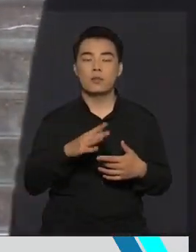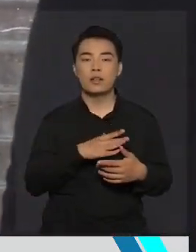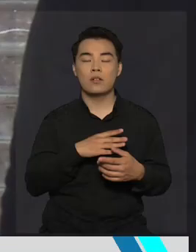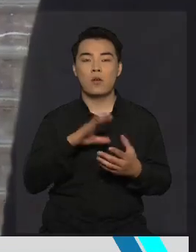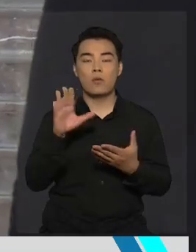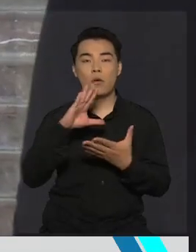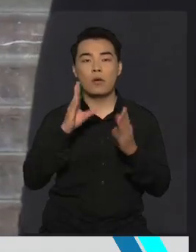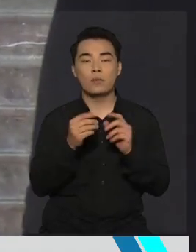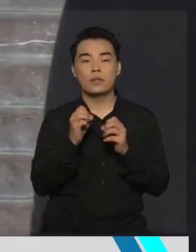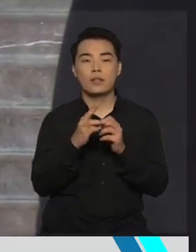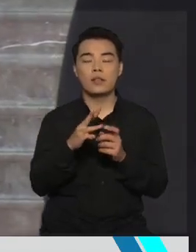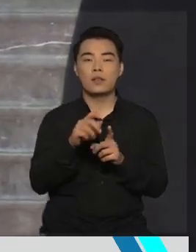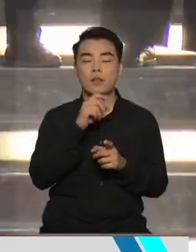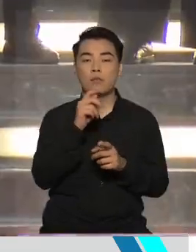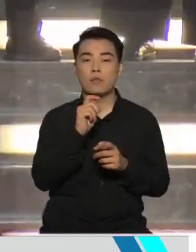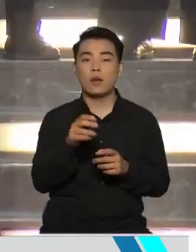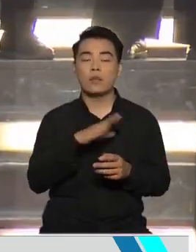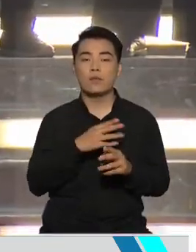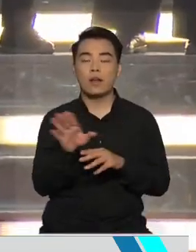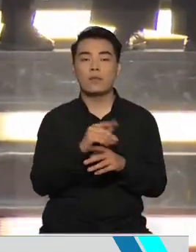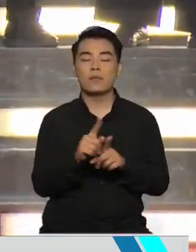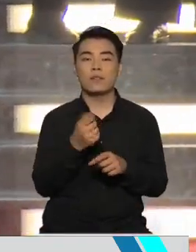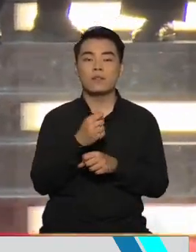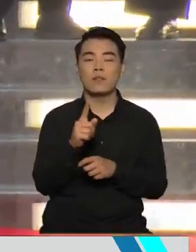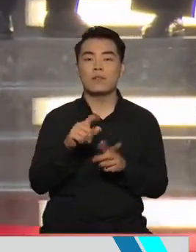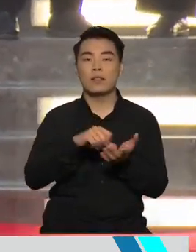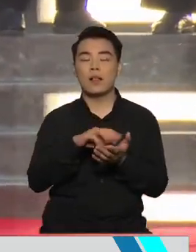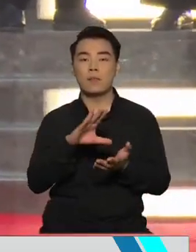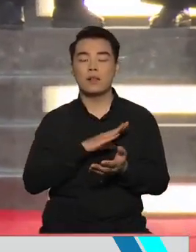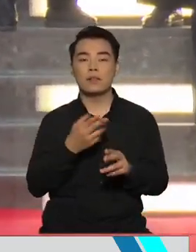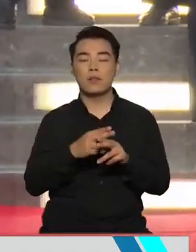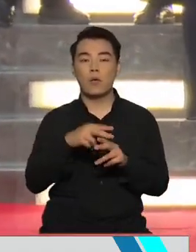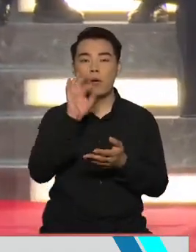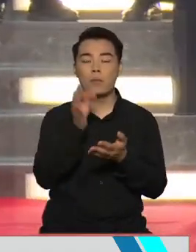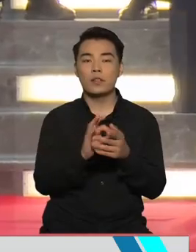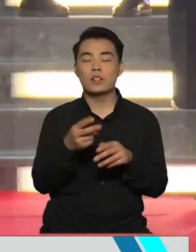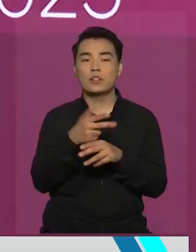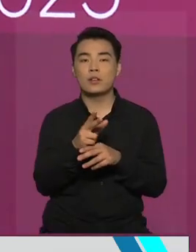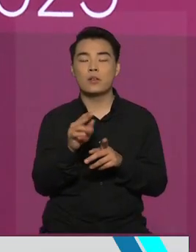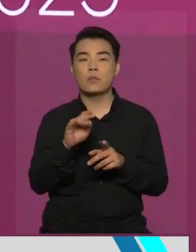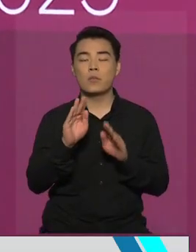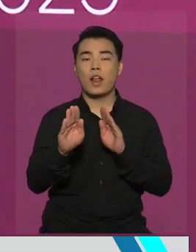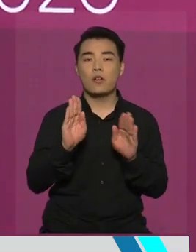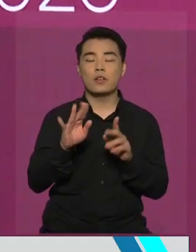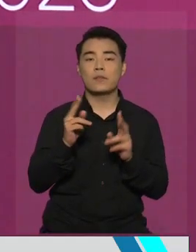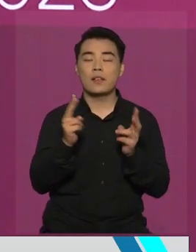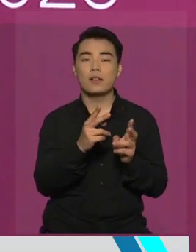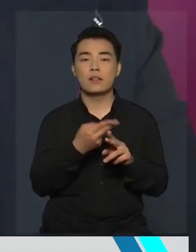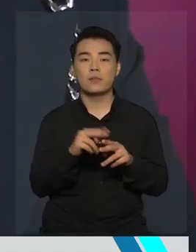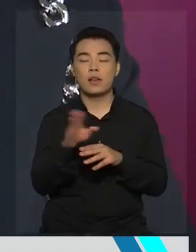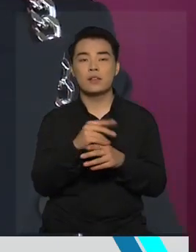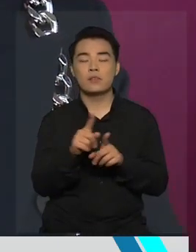было 13 номинаций. Финалистов определили жюри, в составе которого опытные режиссеры, продюсеры и представители